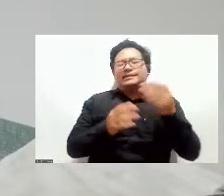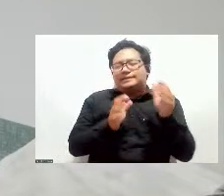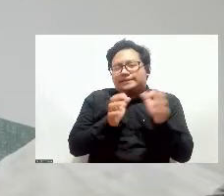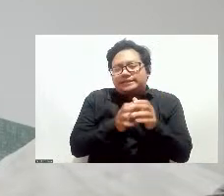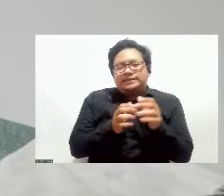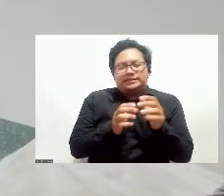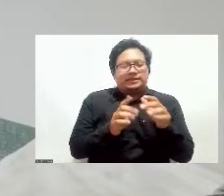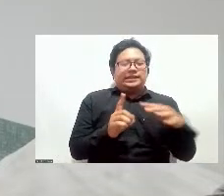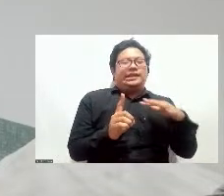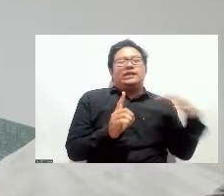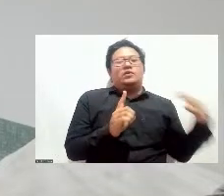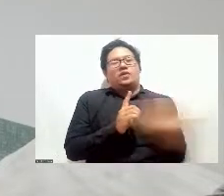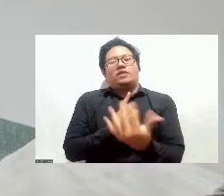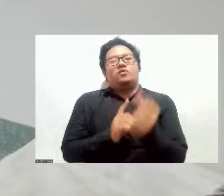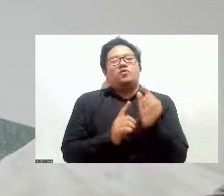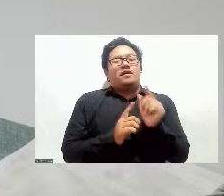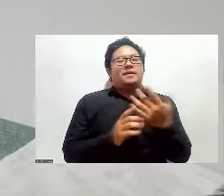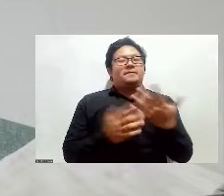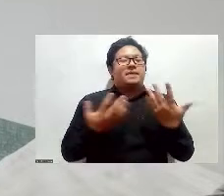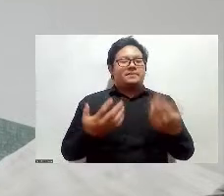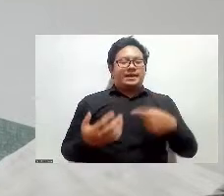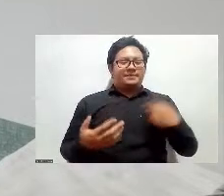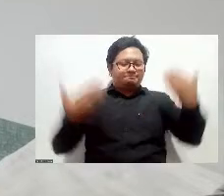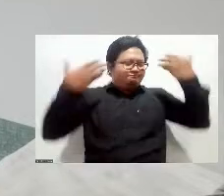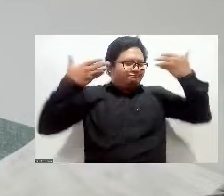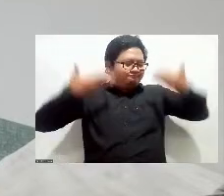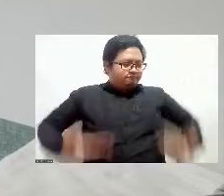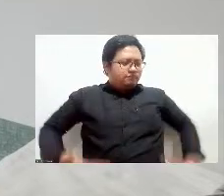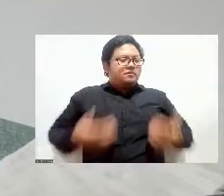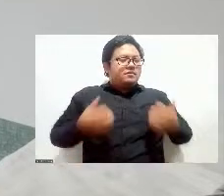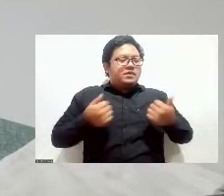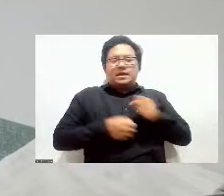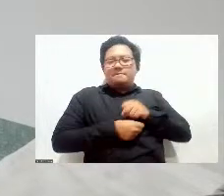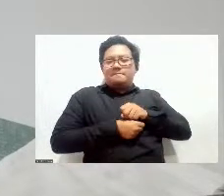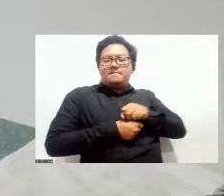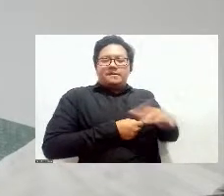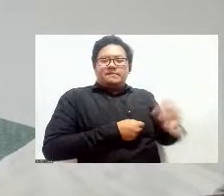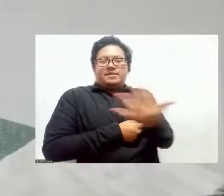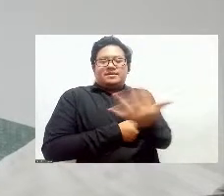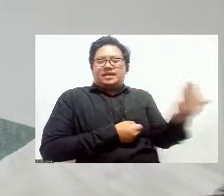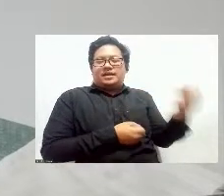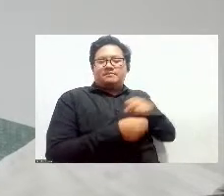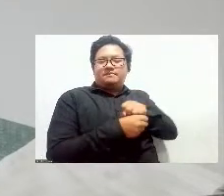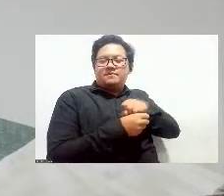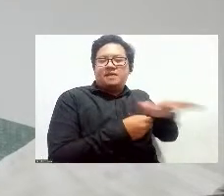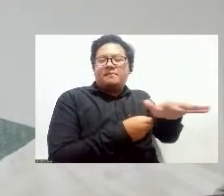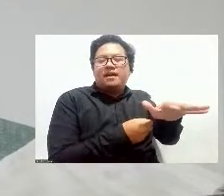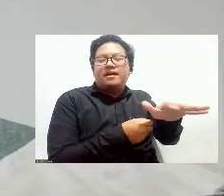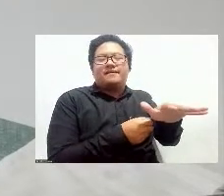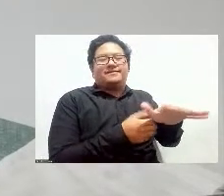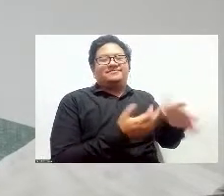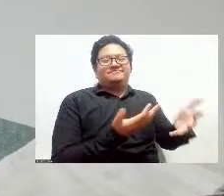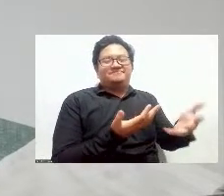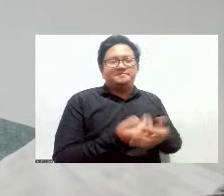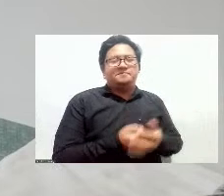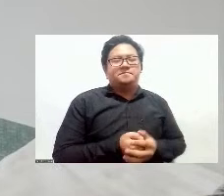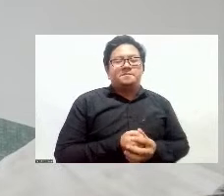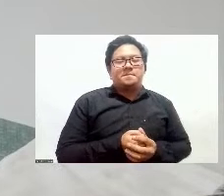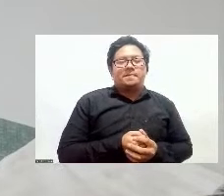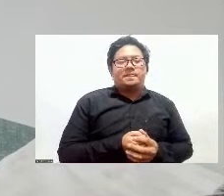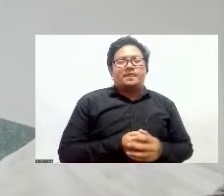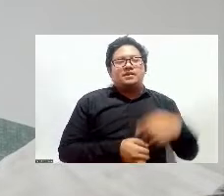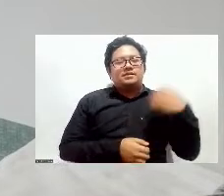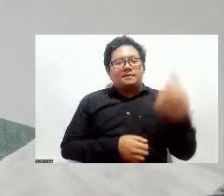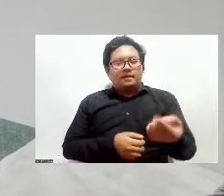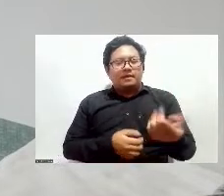di tingkat individu menjadi lebih berdampak kepada masyarakat sampai kita juga mengkritisi dan juga memeriksa